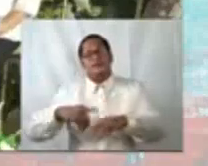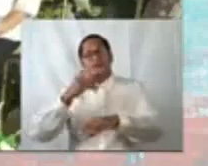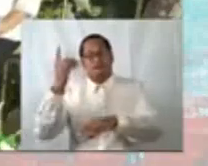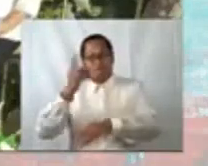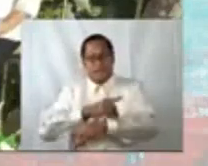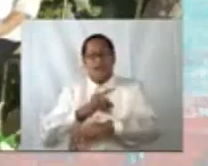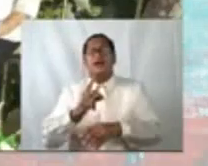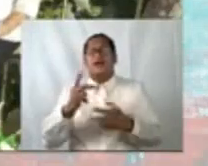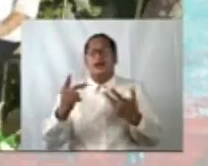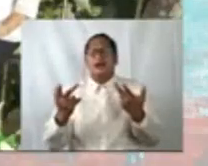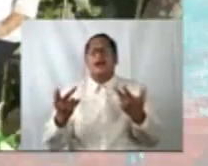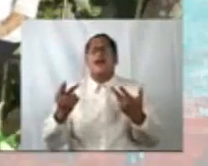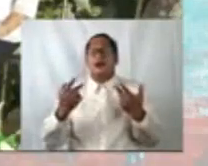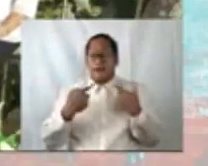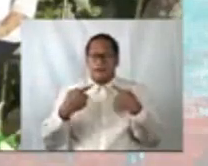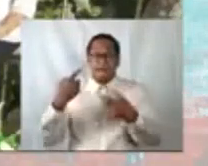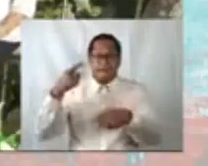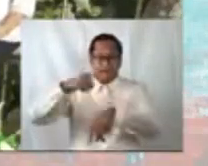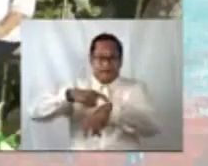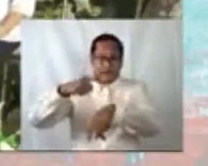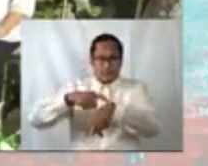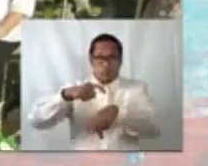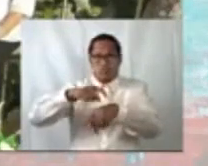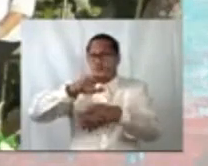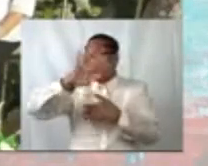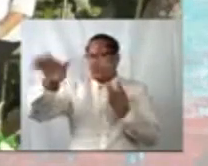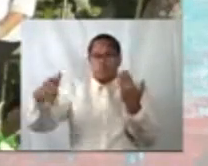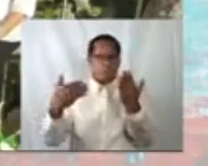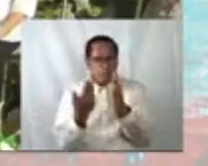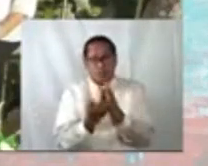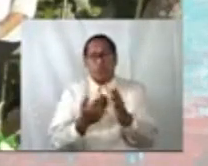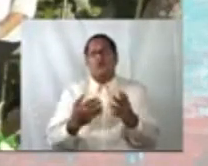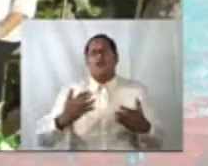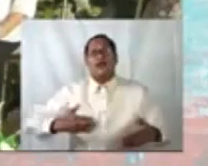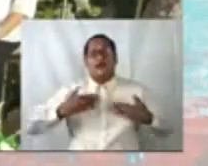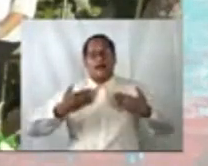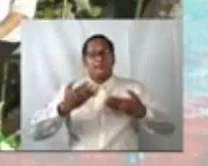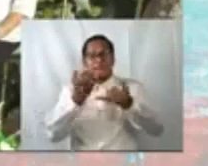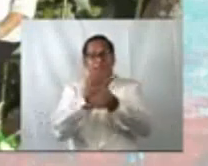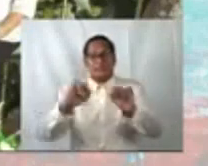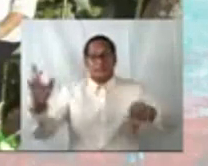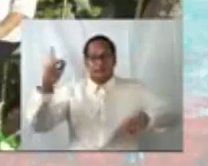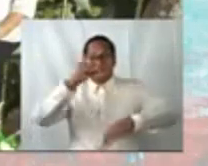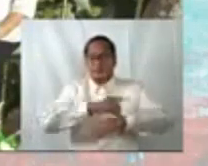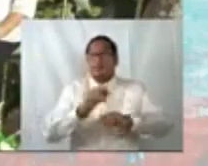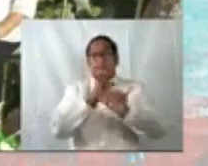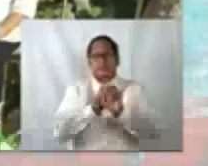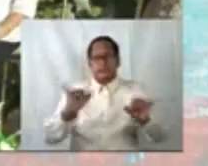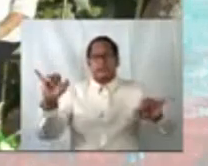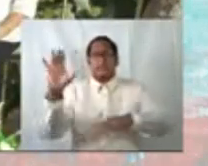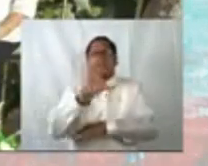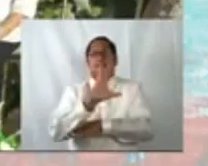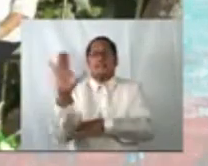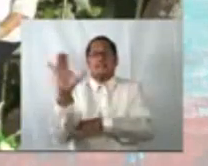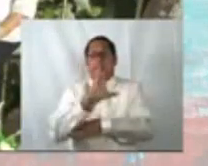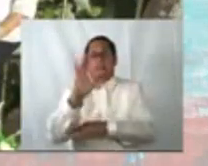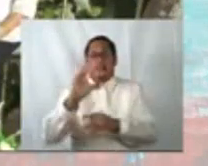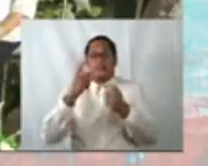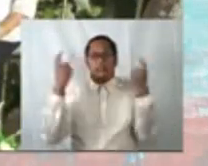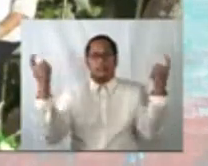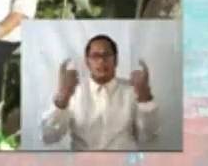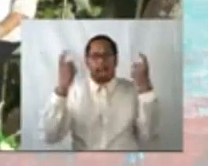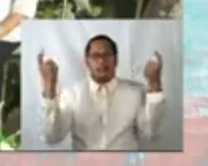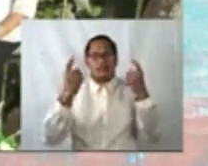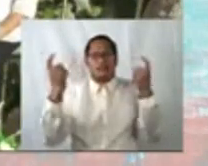nangyayari. Darating ang panahon na lahat po tayo, Happy Independence Day, parang Pasko, Professor Chow. At